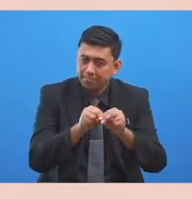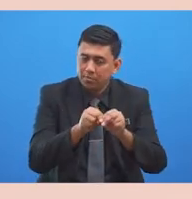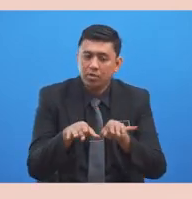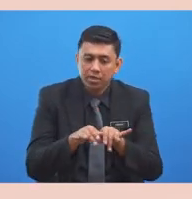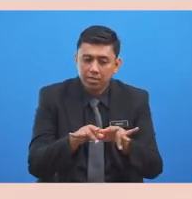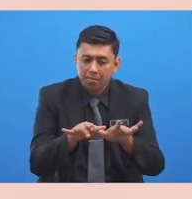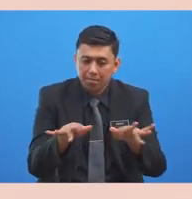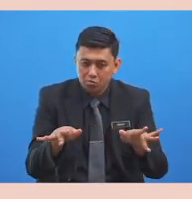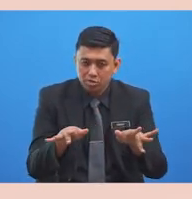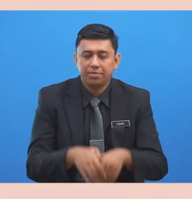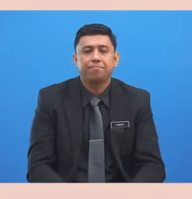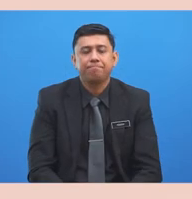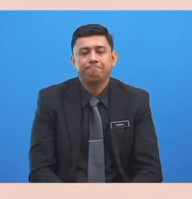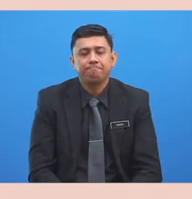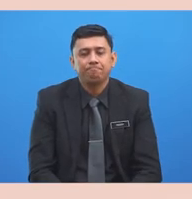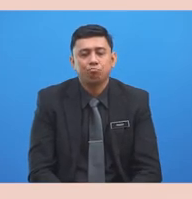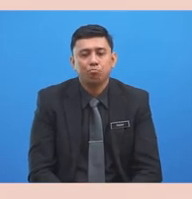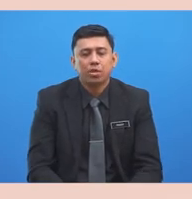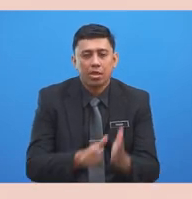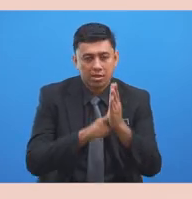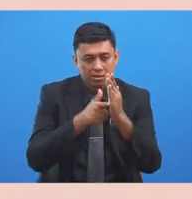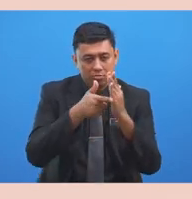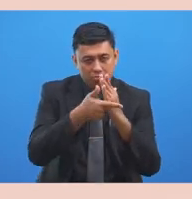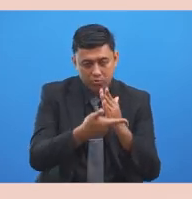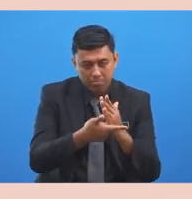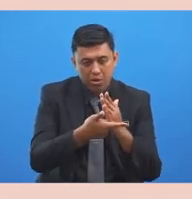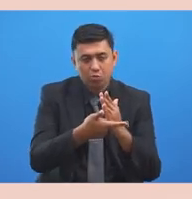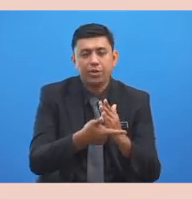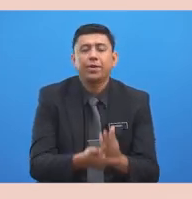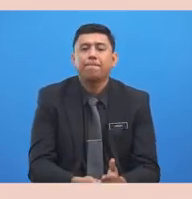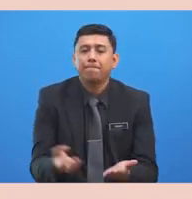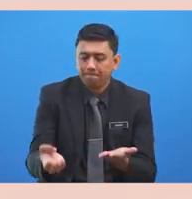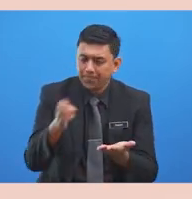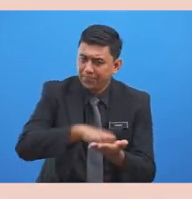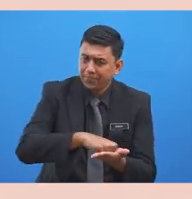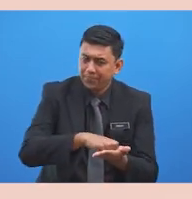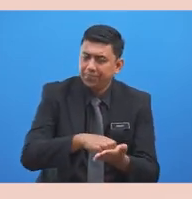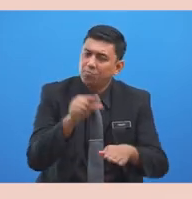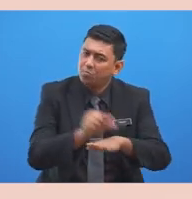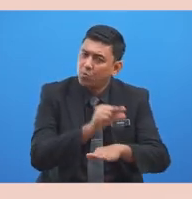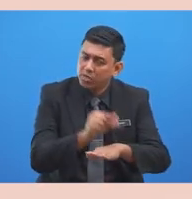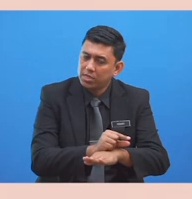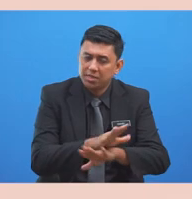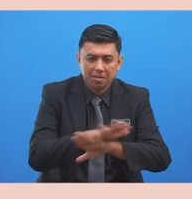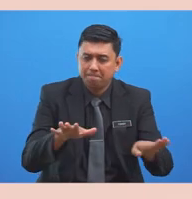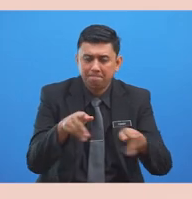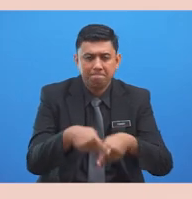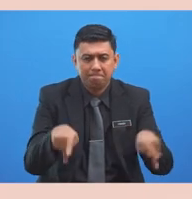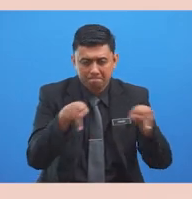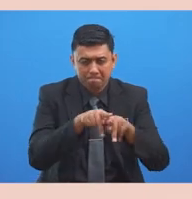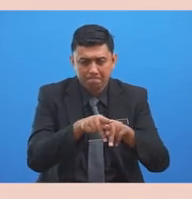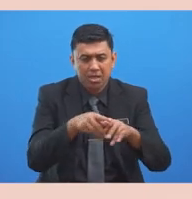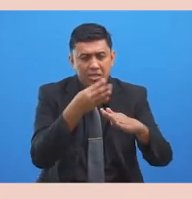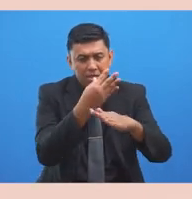papan kekunci. Melalui kaedah umpukan, pengguna tidak perlu memasukkan